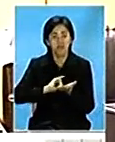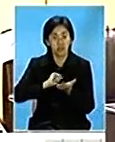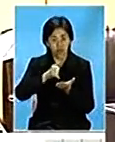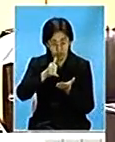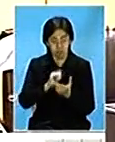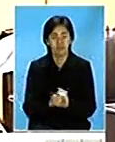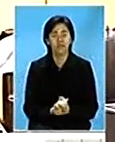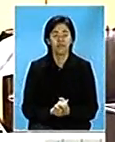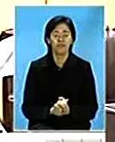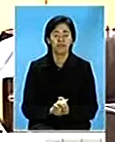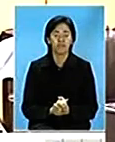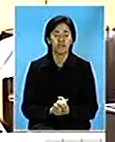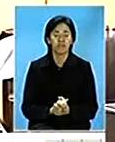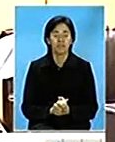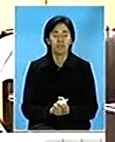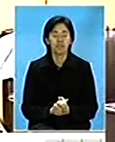และ